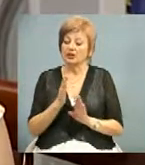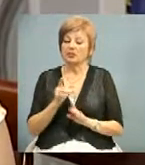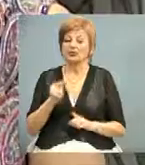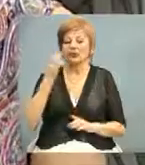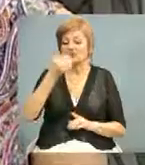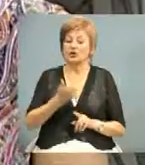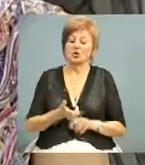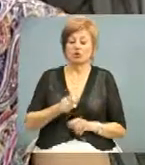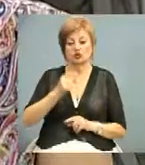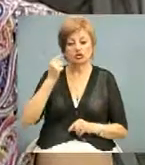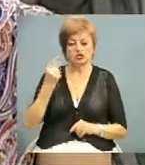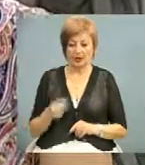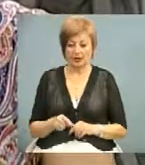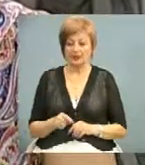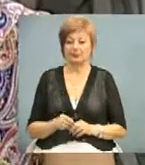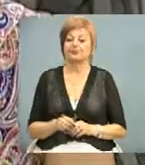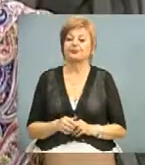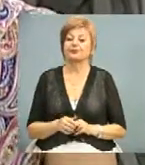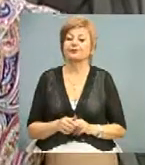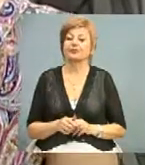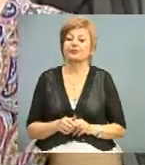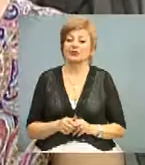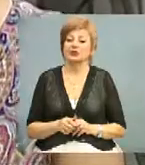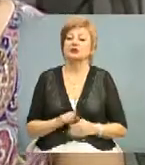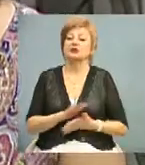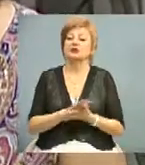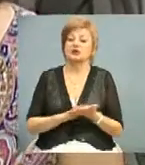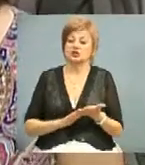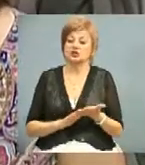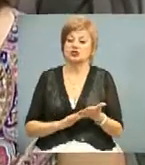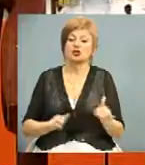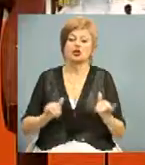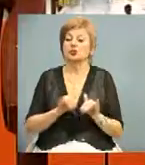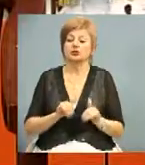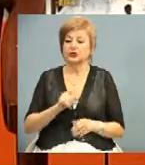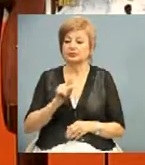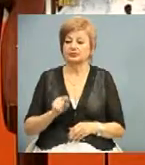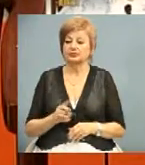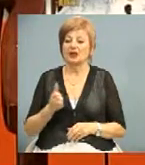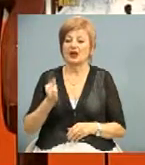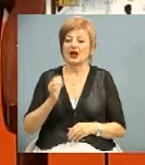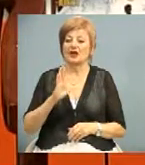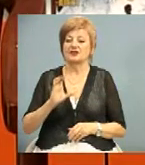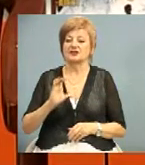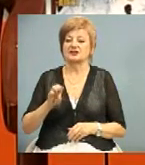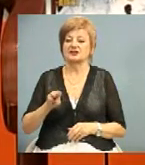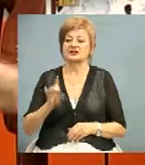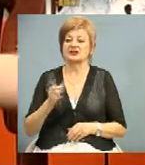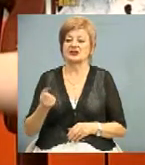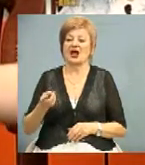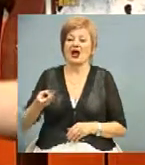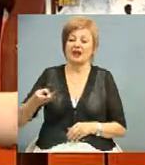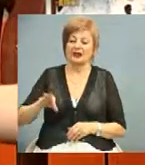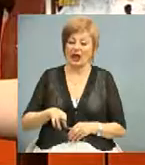Африці дуже-дуже жарко. Ну, дуже спекотно, скажімо, так? Так. Давай поїдемо далі. Куди ми поїдемо? В Австралію. Їдемо, спускаємось